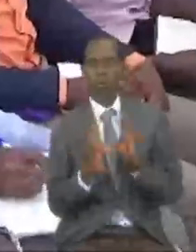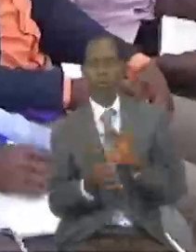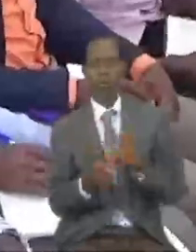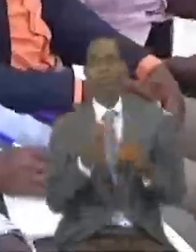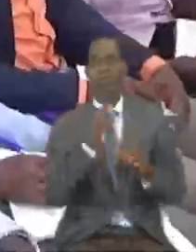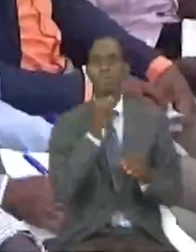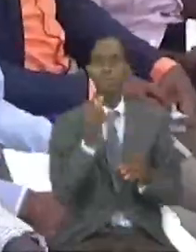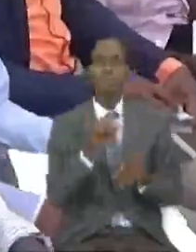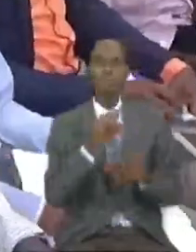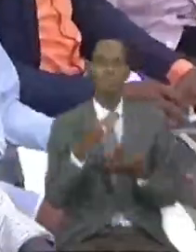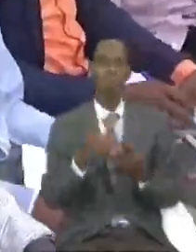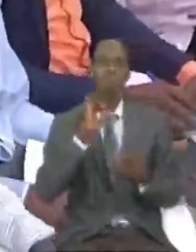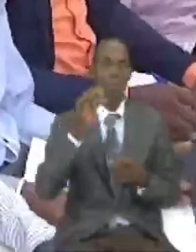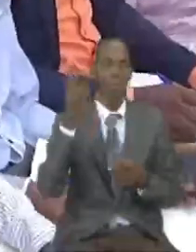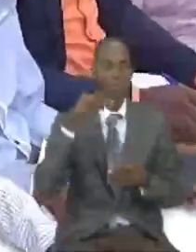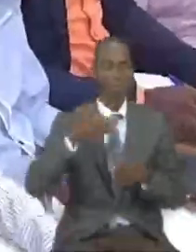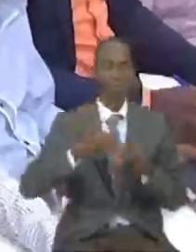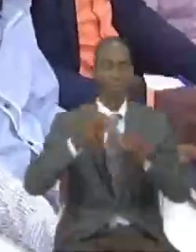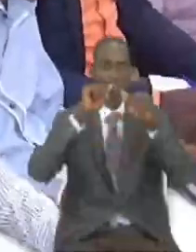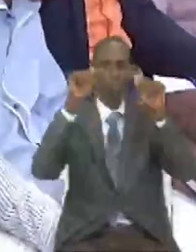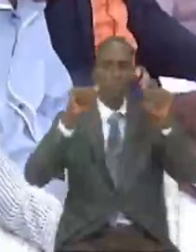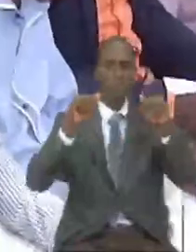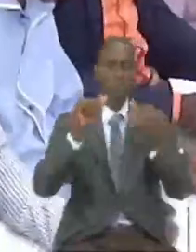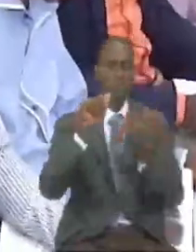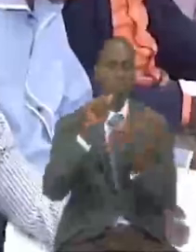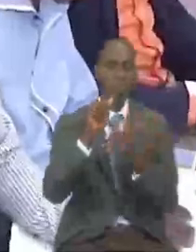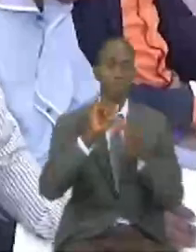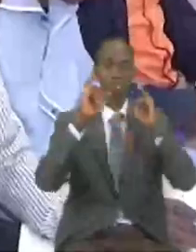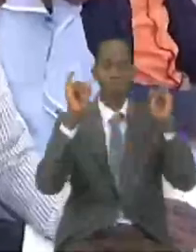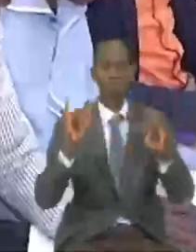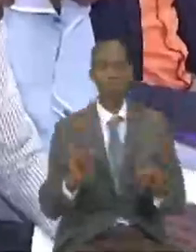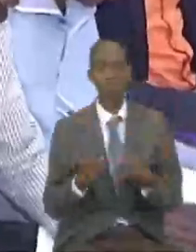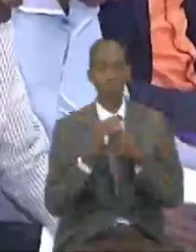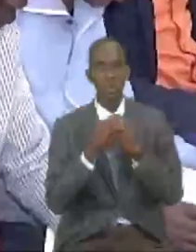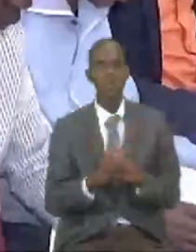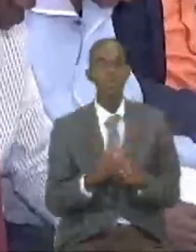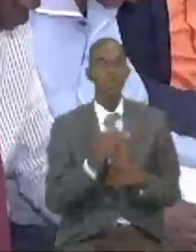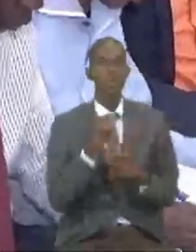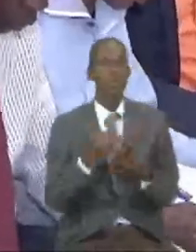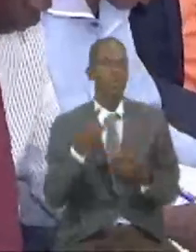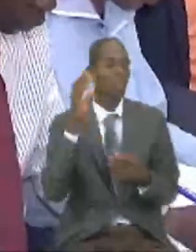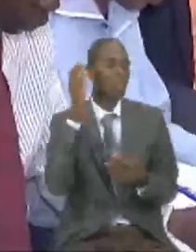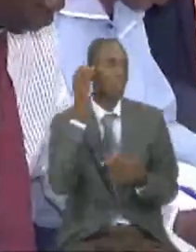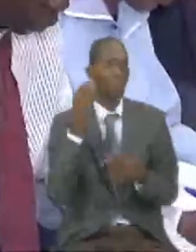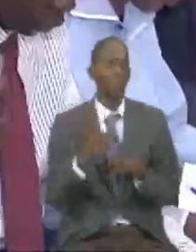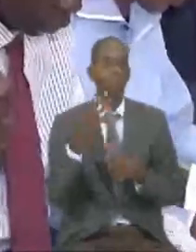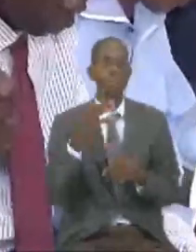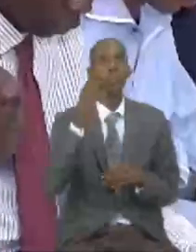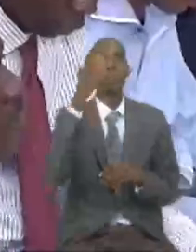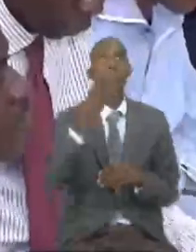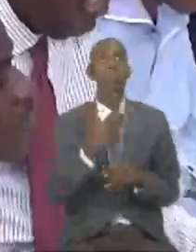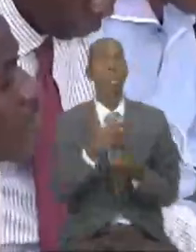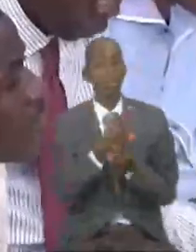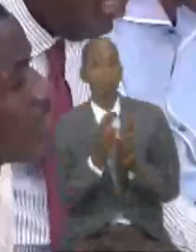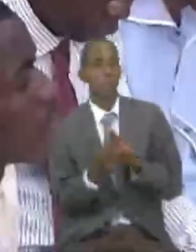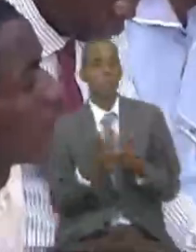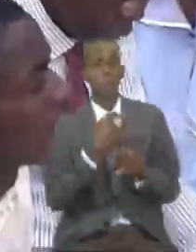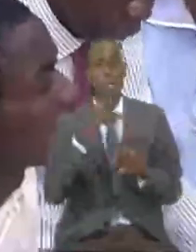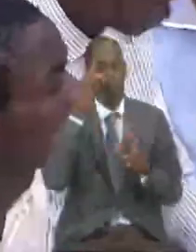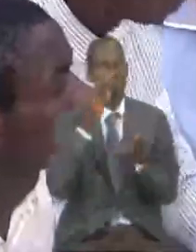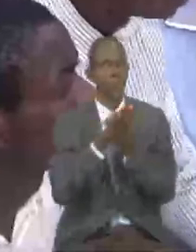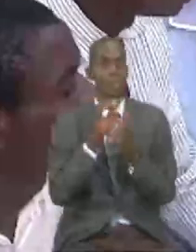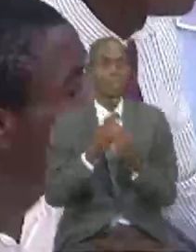la conversion, pas lorsqu'il était dans l'idolâtrie, dans les ténèbres, mais lorsqu'il a entendu la parole de Dieu, il s'est repenti, il croit au